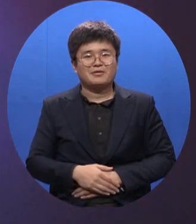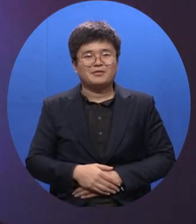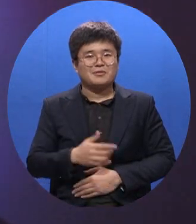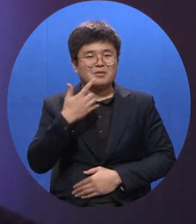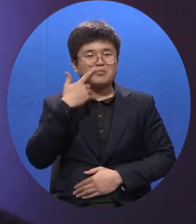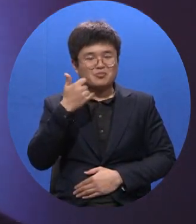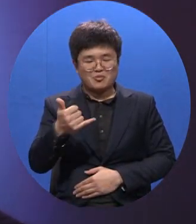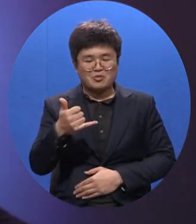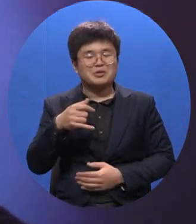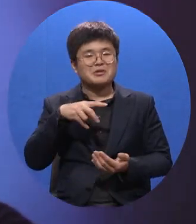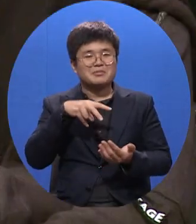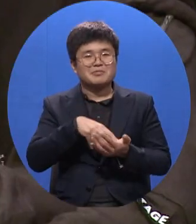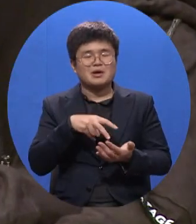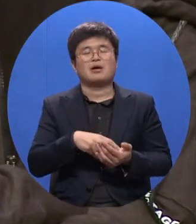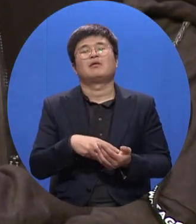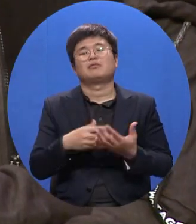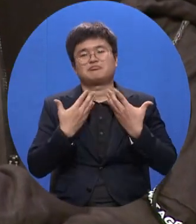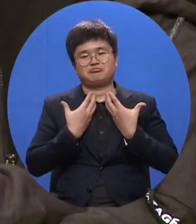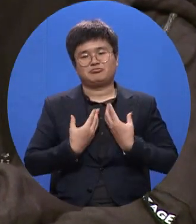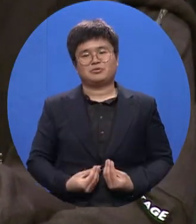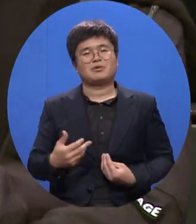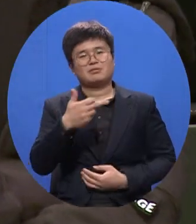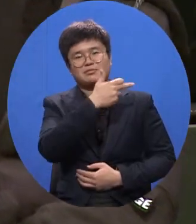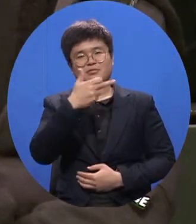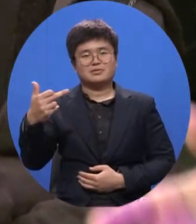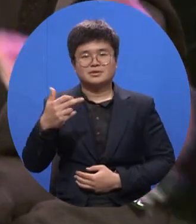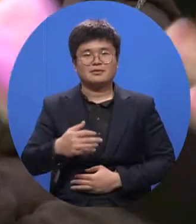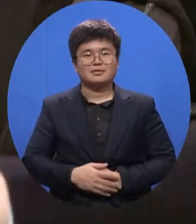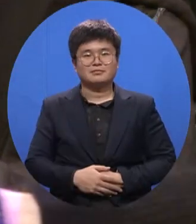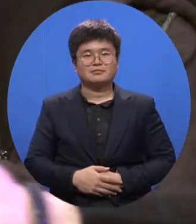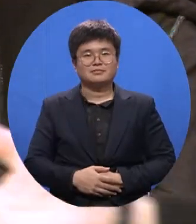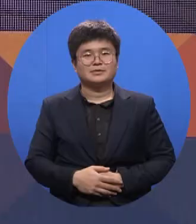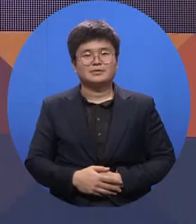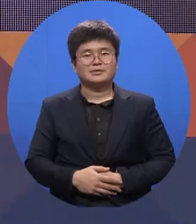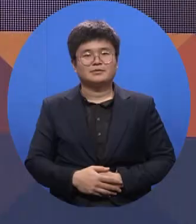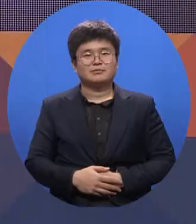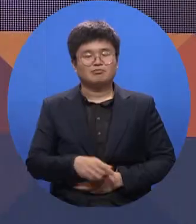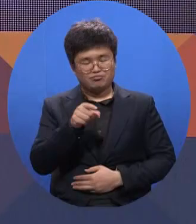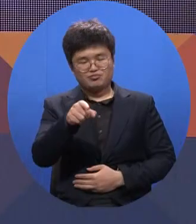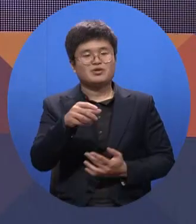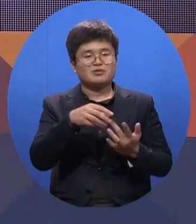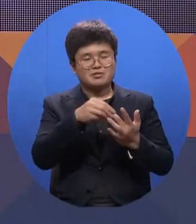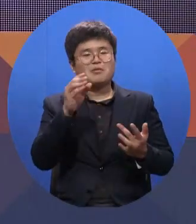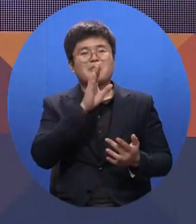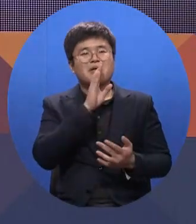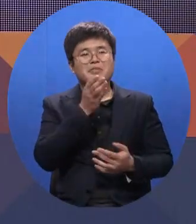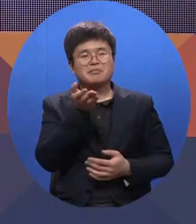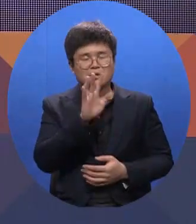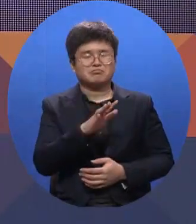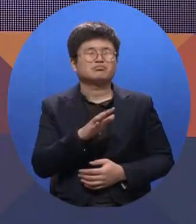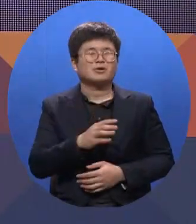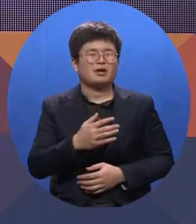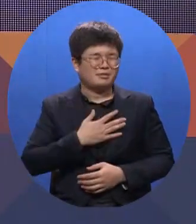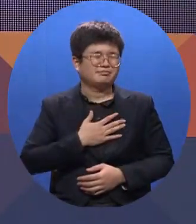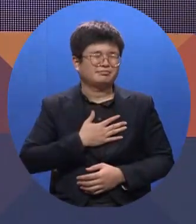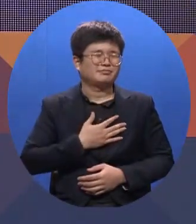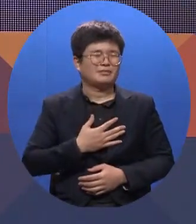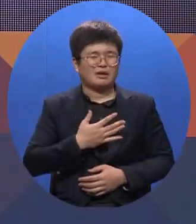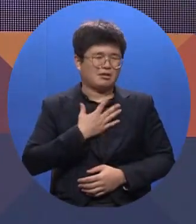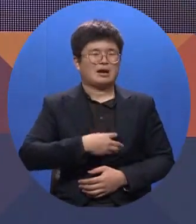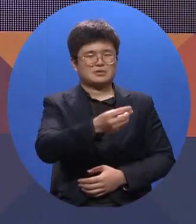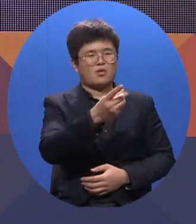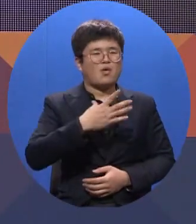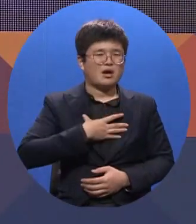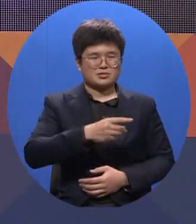실망하신 거에요 안좋 그래도 뭐 그래도 너 손 때 기지 마느냐 알아서 해라 뭐 가서 뭐 해